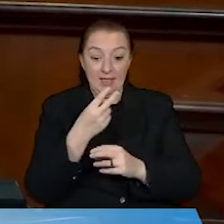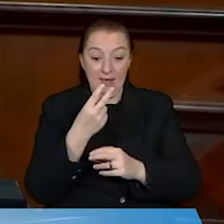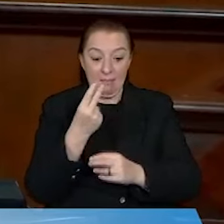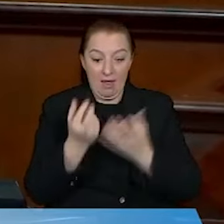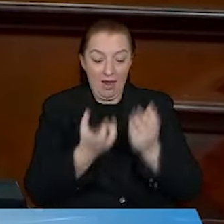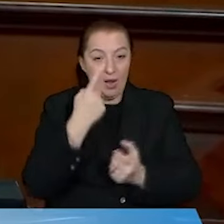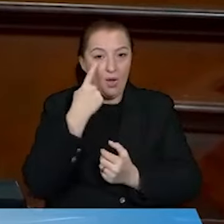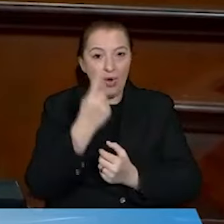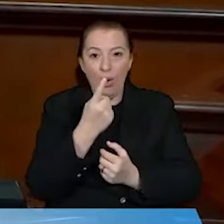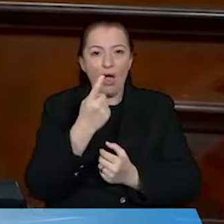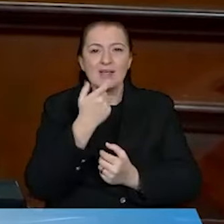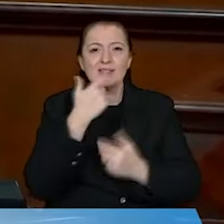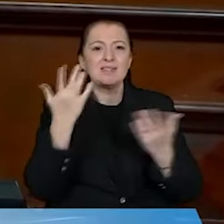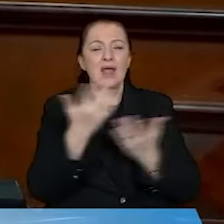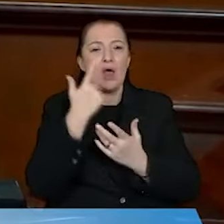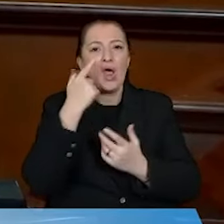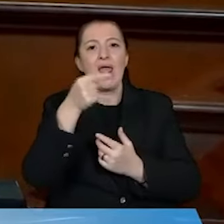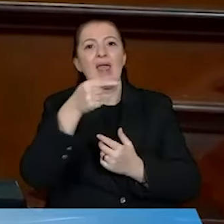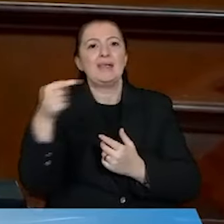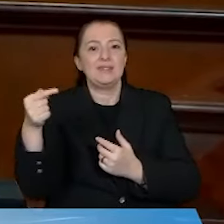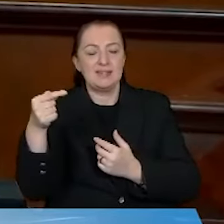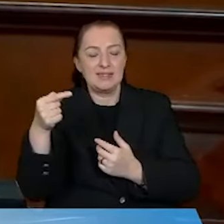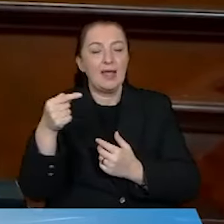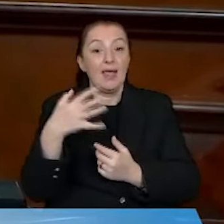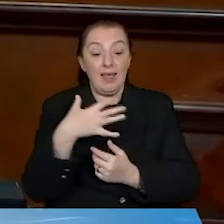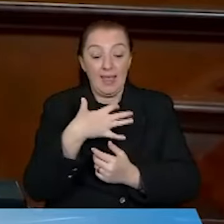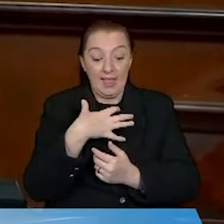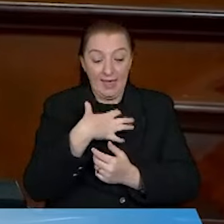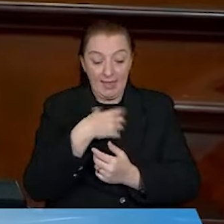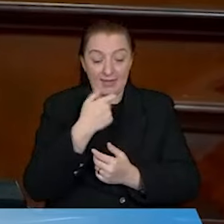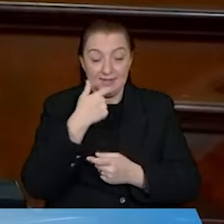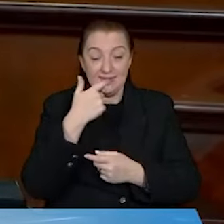itibariyle eksi bakiye vermesi. Yani şirketin öz kaynaklarının yıllar